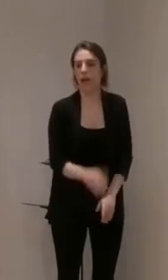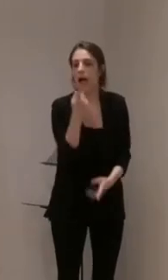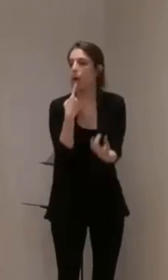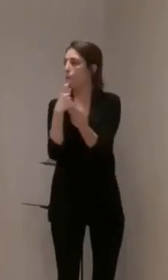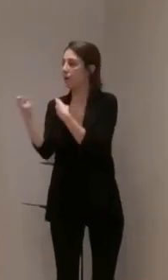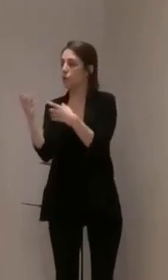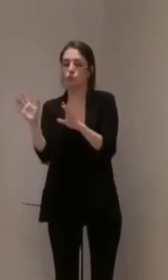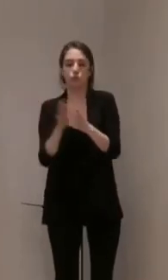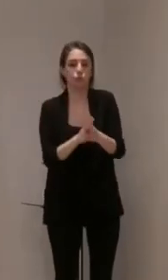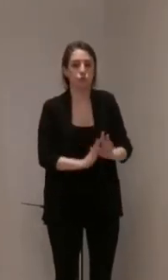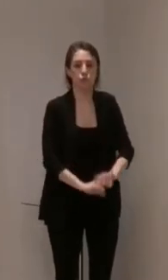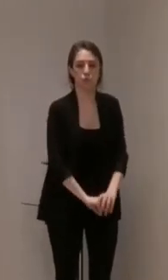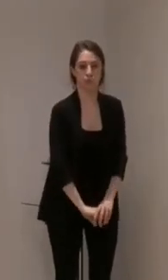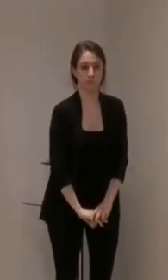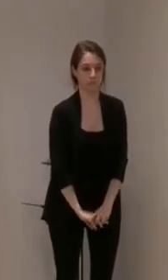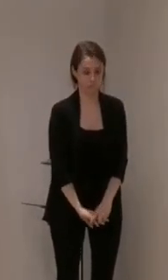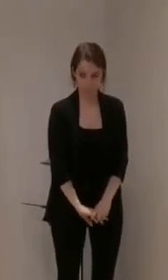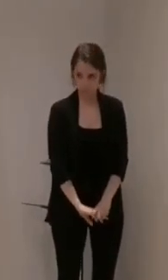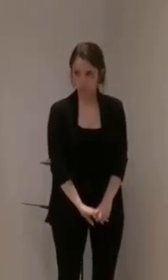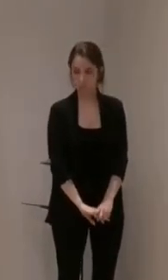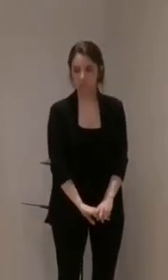adreçar als primers d'avui.